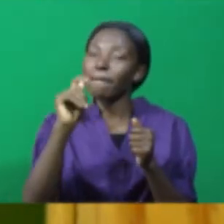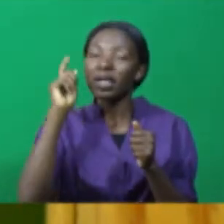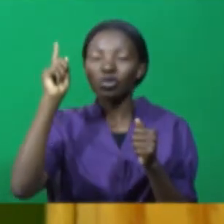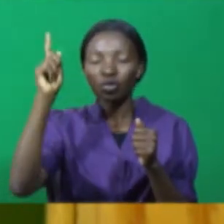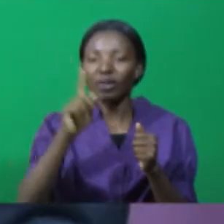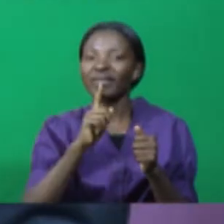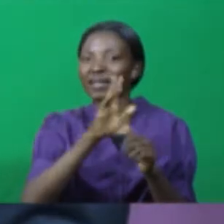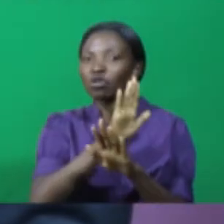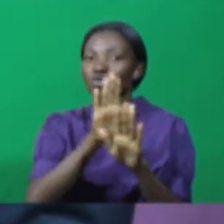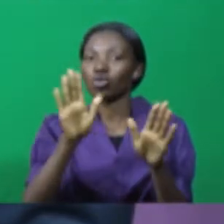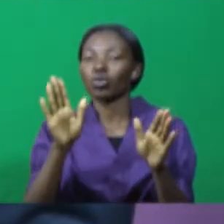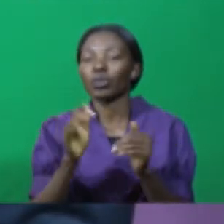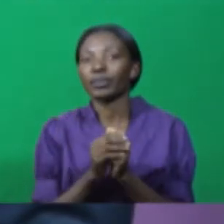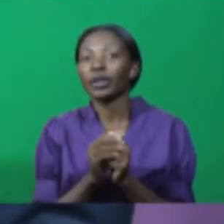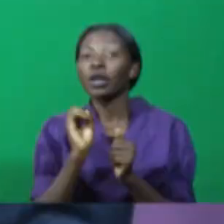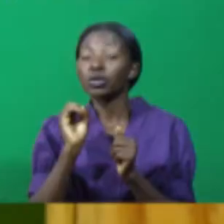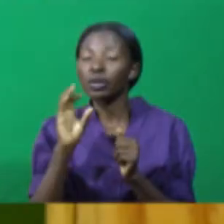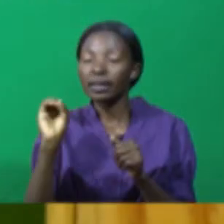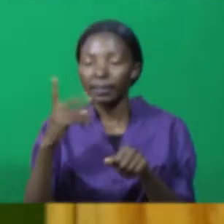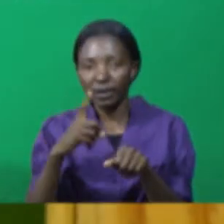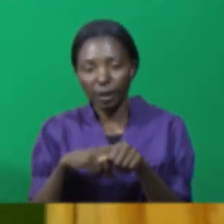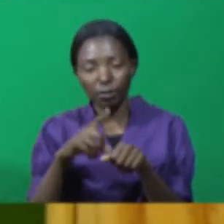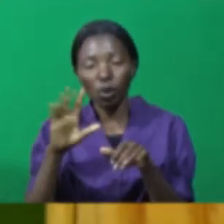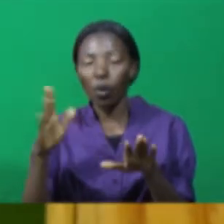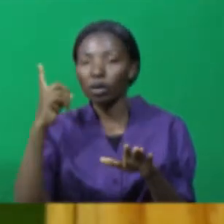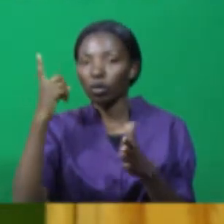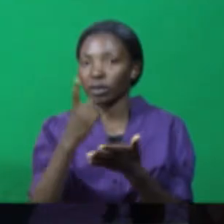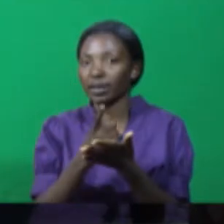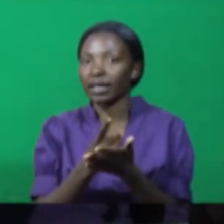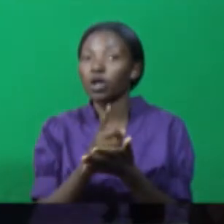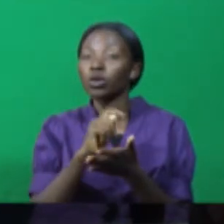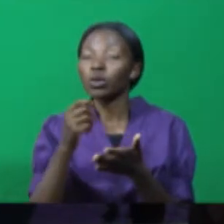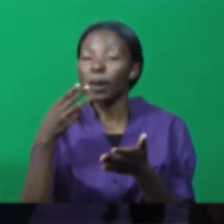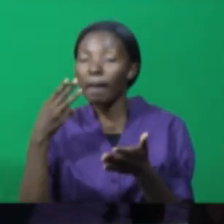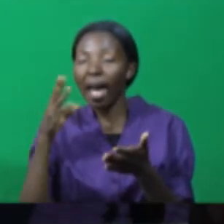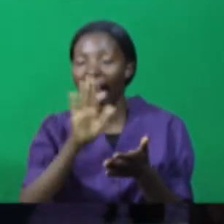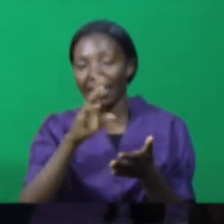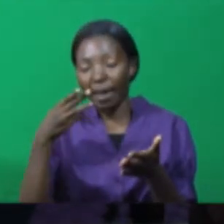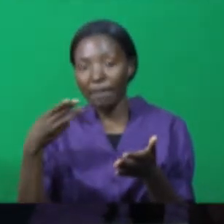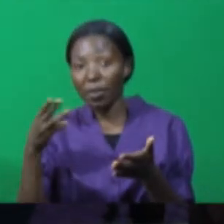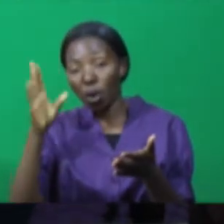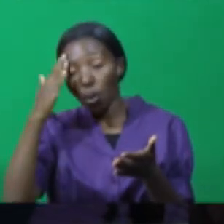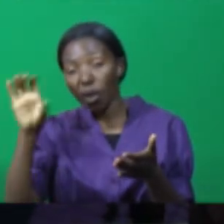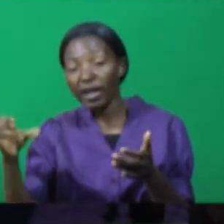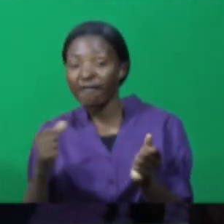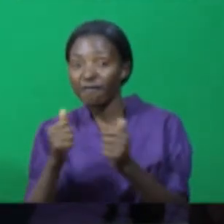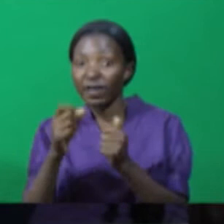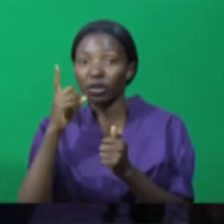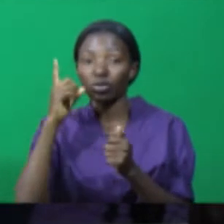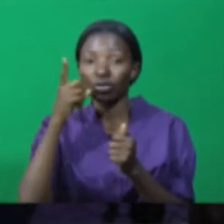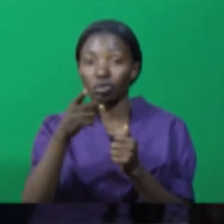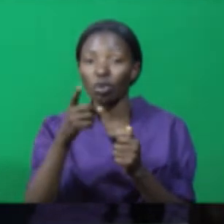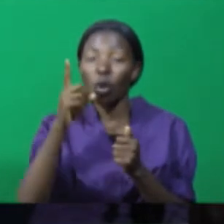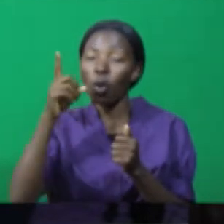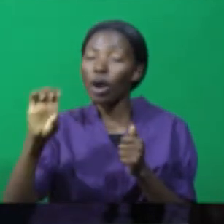Mwari andirambidza usiku. Saka zvimwe zvinoitwa naMwari manje. Kune vanhu vanogona kukuvadza iwewe. Mwari anovaita kuti